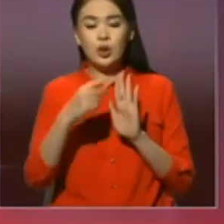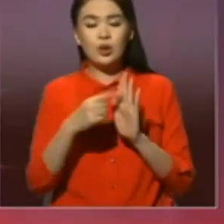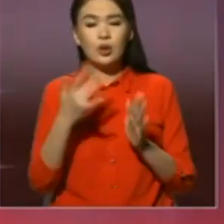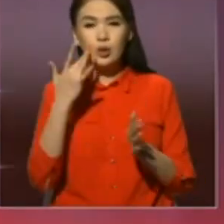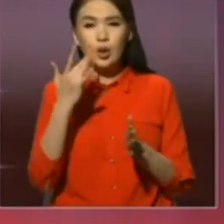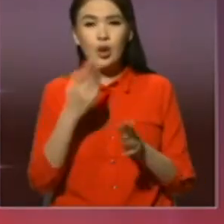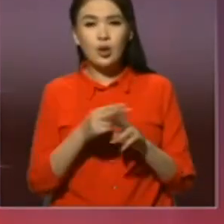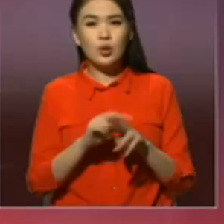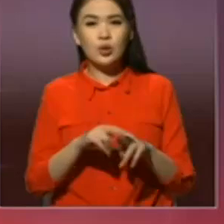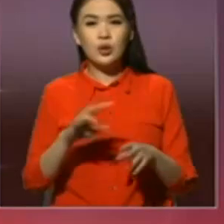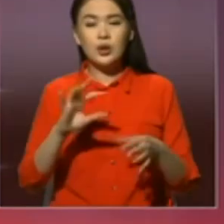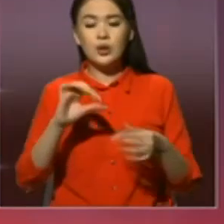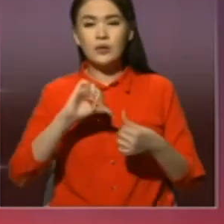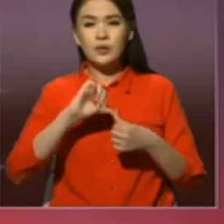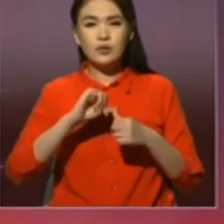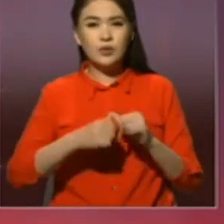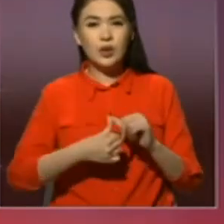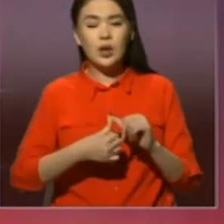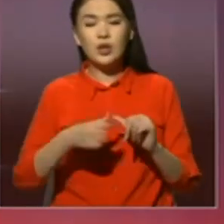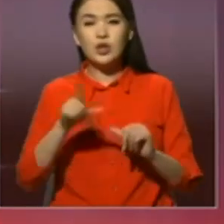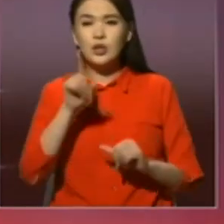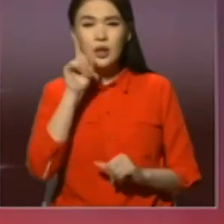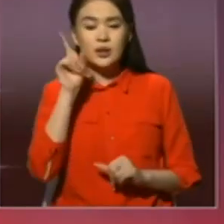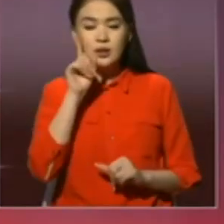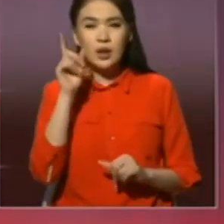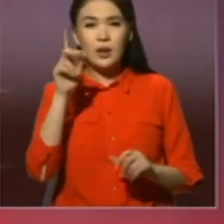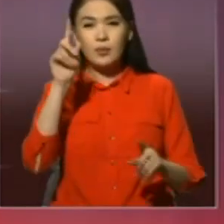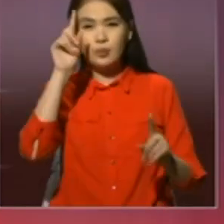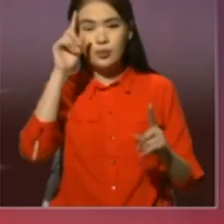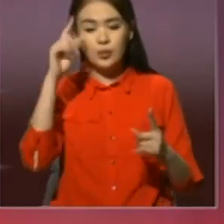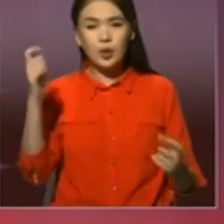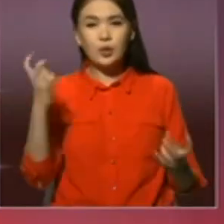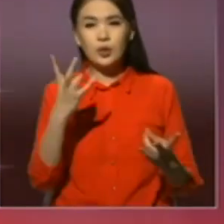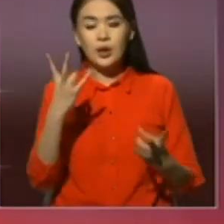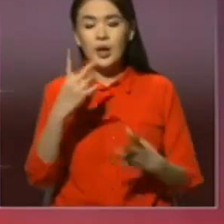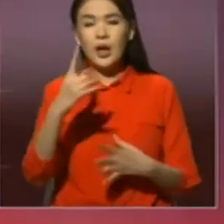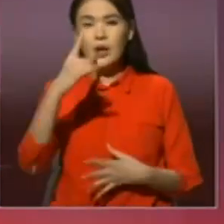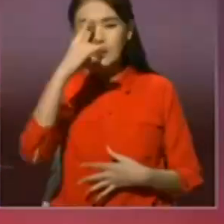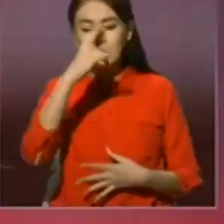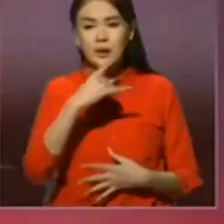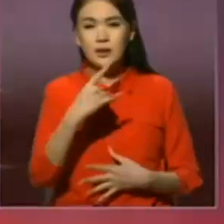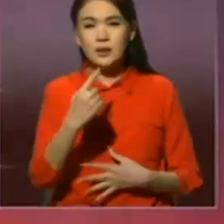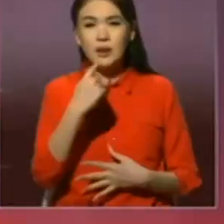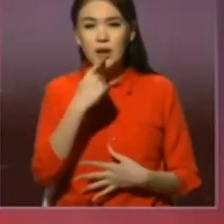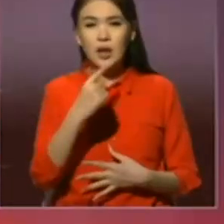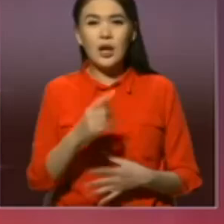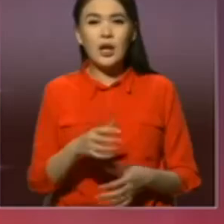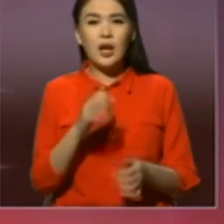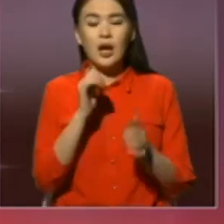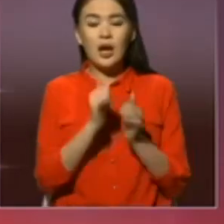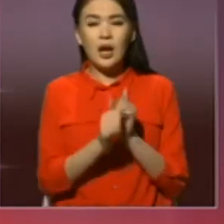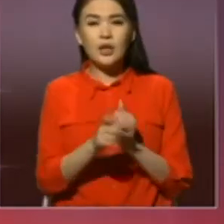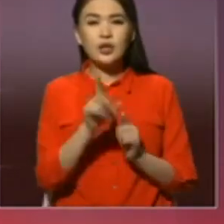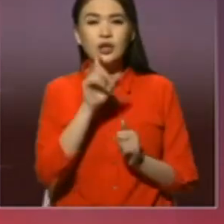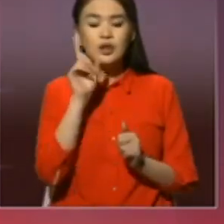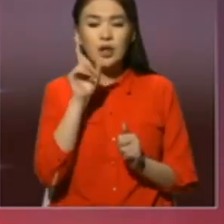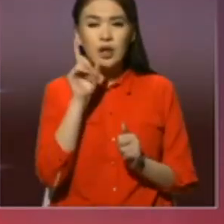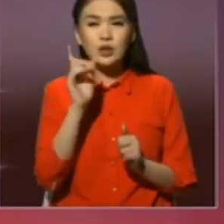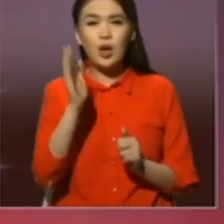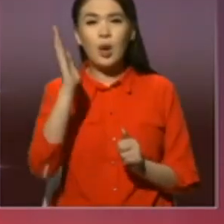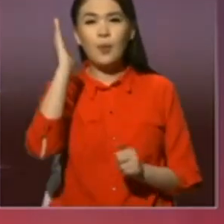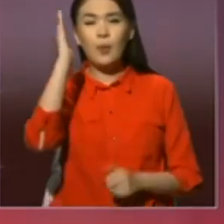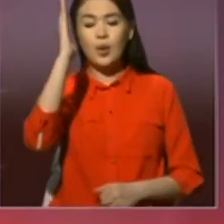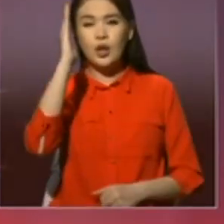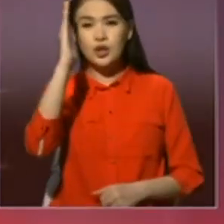үнемі жастар оны білу керек басқа ұлт өкілдері. Қазақ тілі ол әр жас болашақ Қазақстан құраушы азаматтың ол